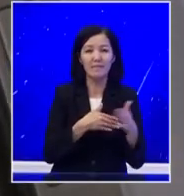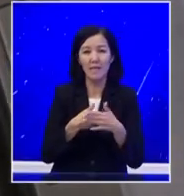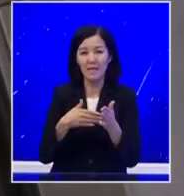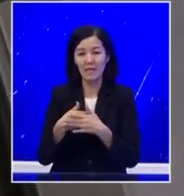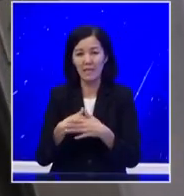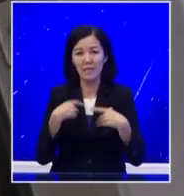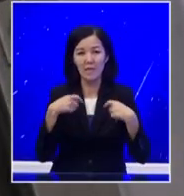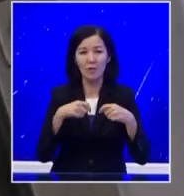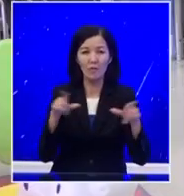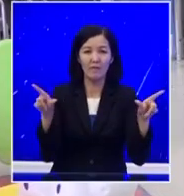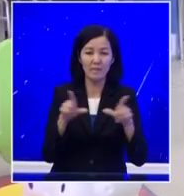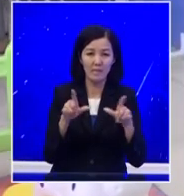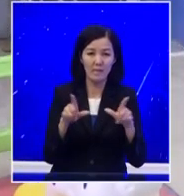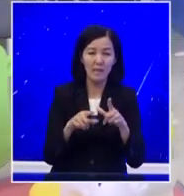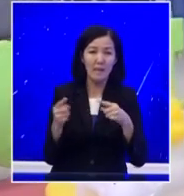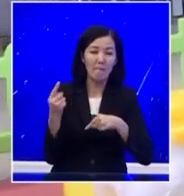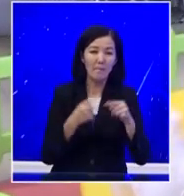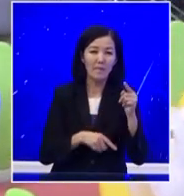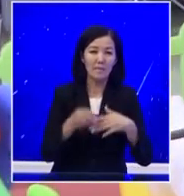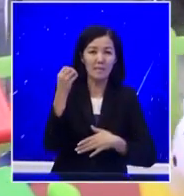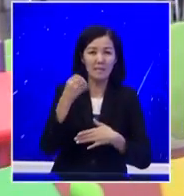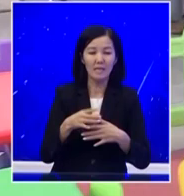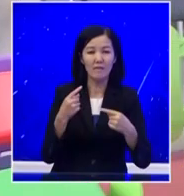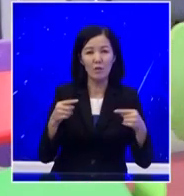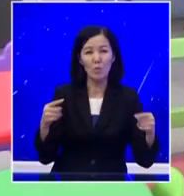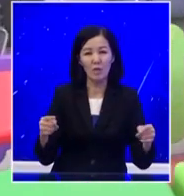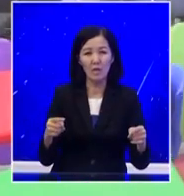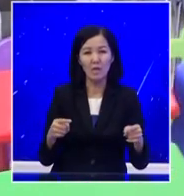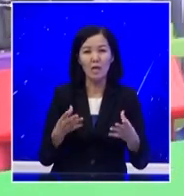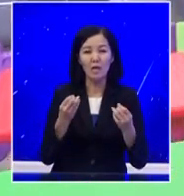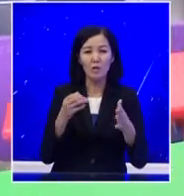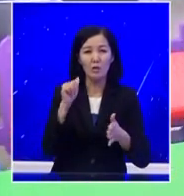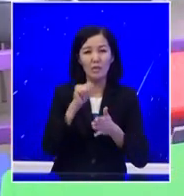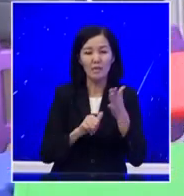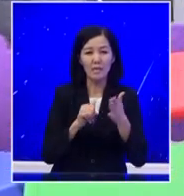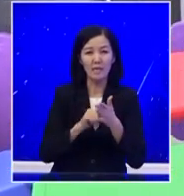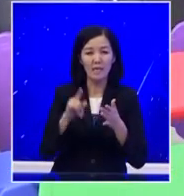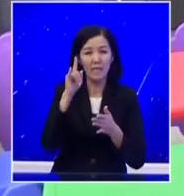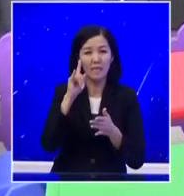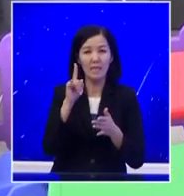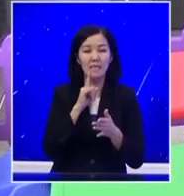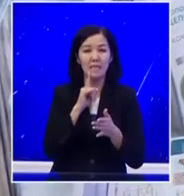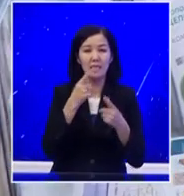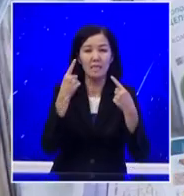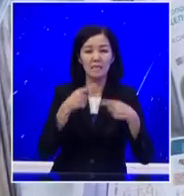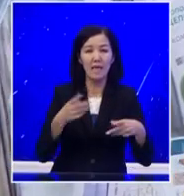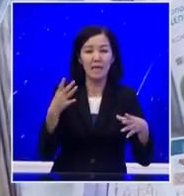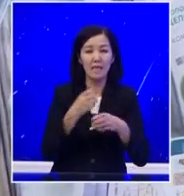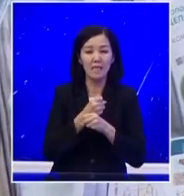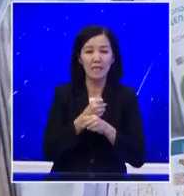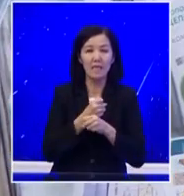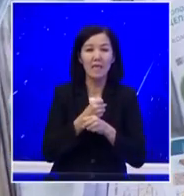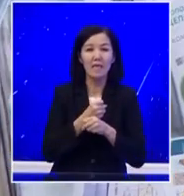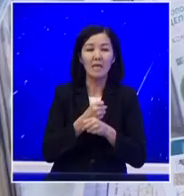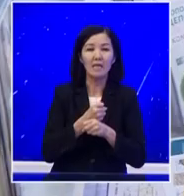закрытия в апреле торговых сетей бизнес центров и других объектов еще одна причина стремление казахстанца сократить наличные расчеты